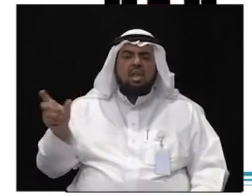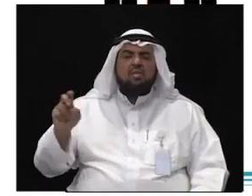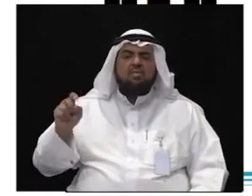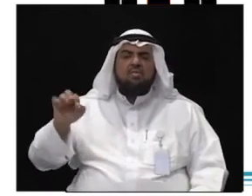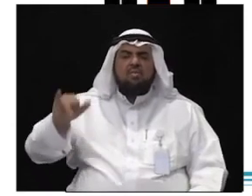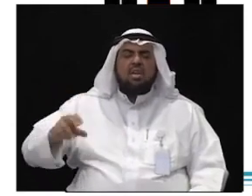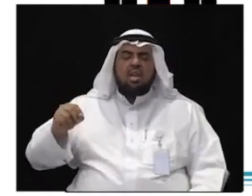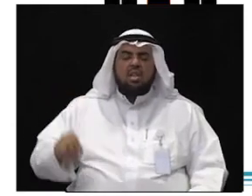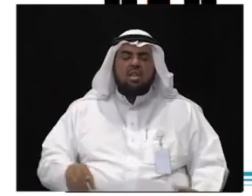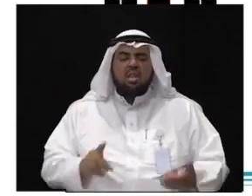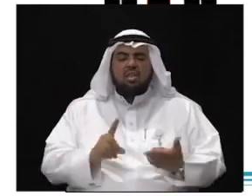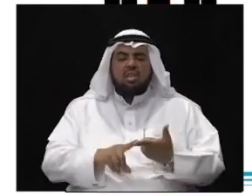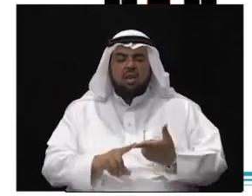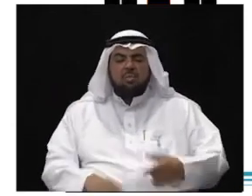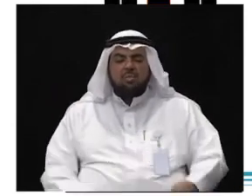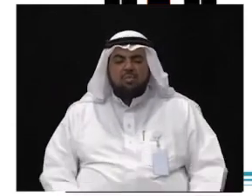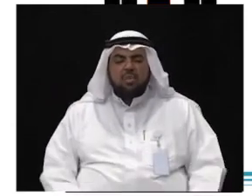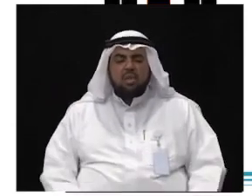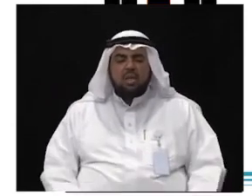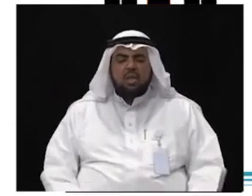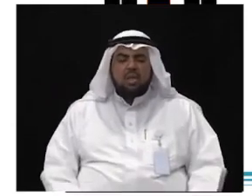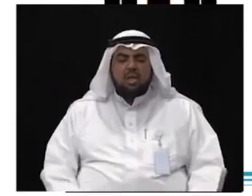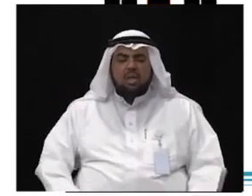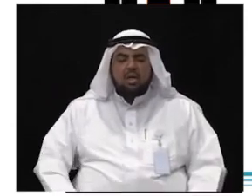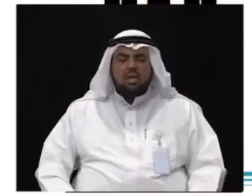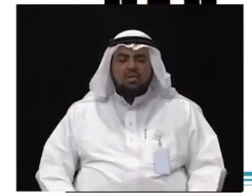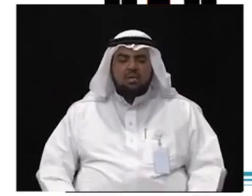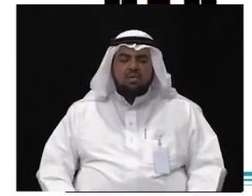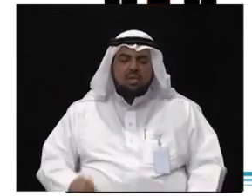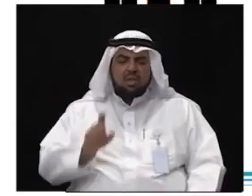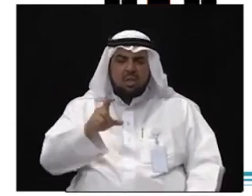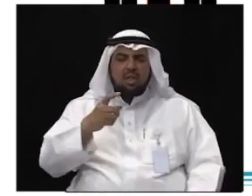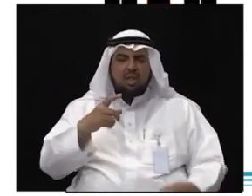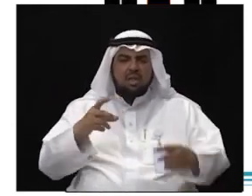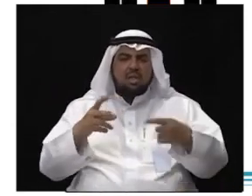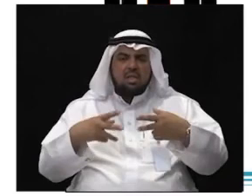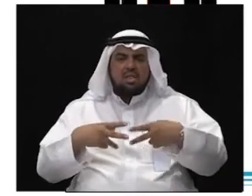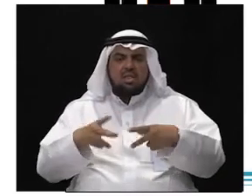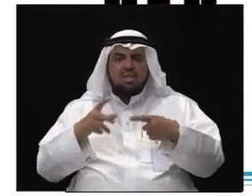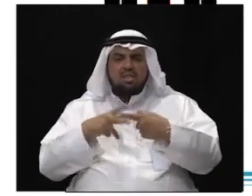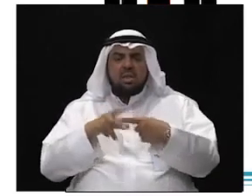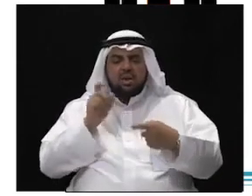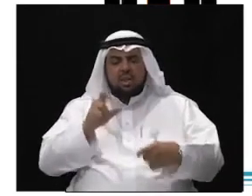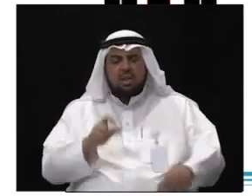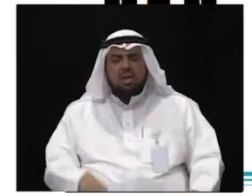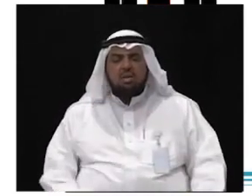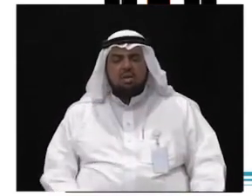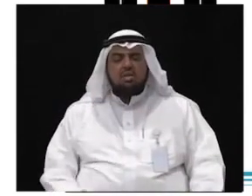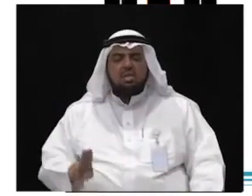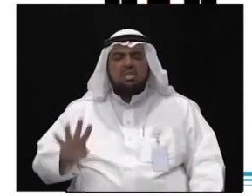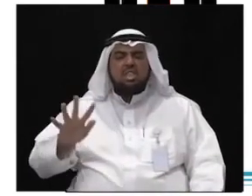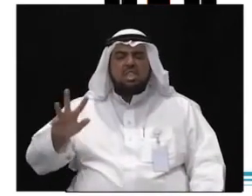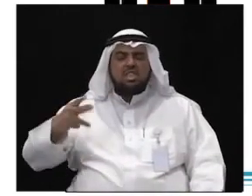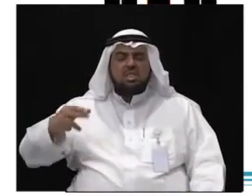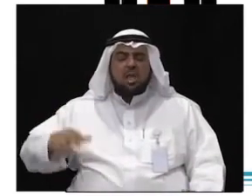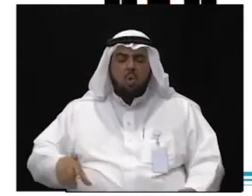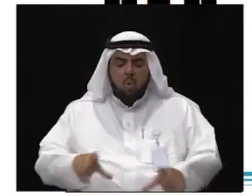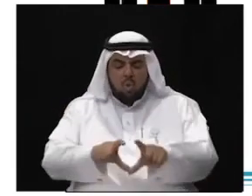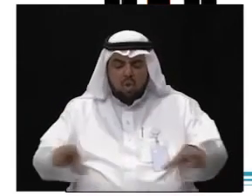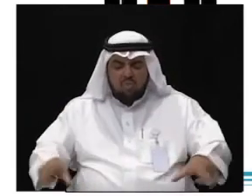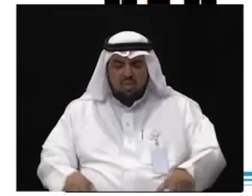أو عن طريق أمر التشغيل الموجود بالأعلى، أو عن طريق لوحة